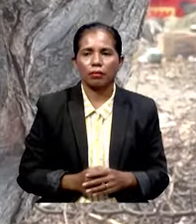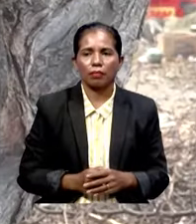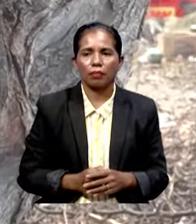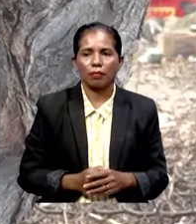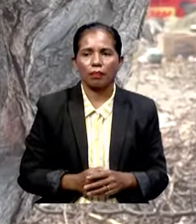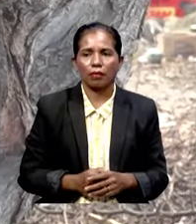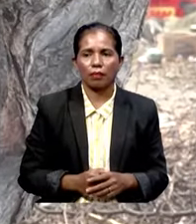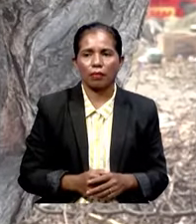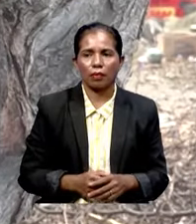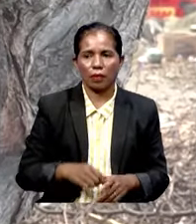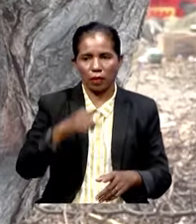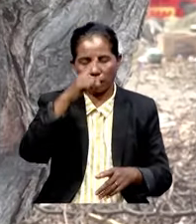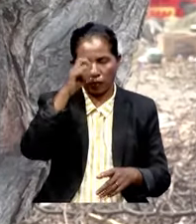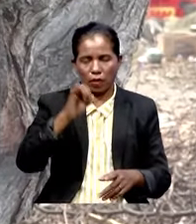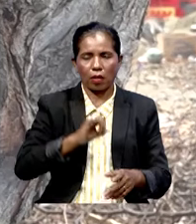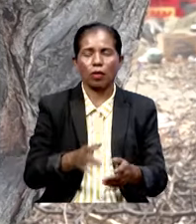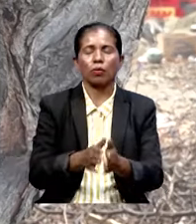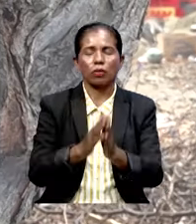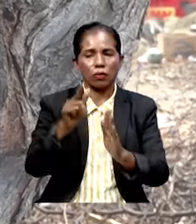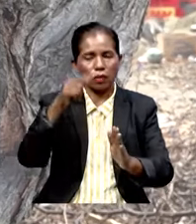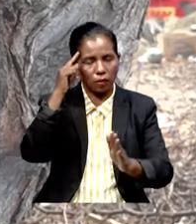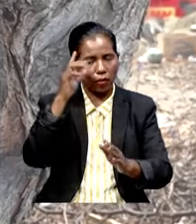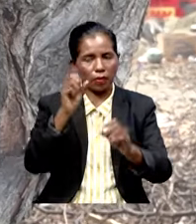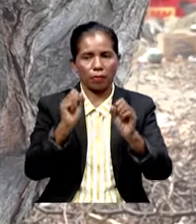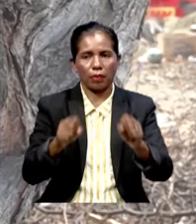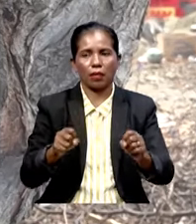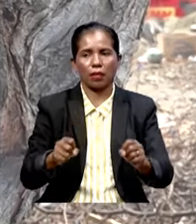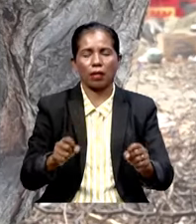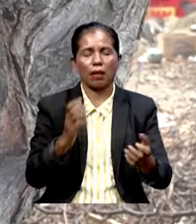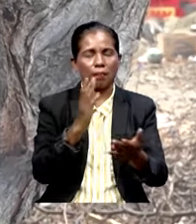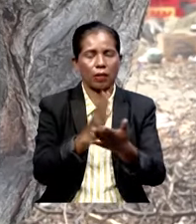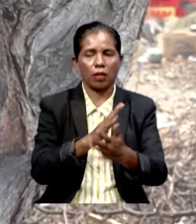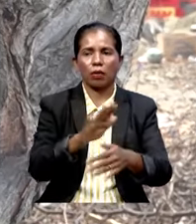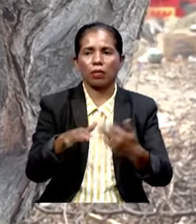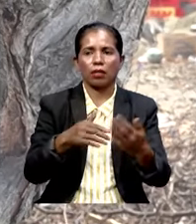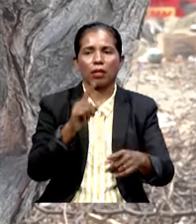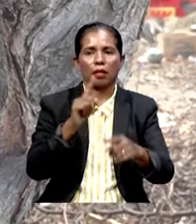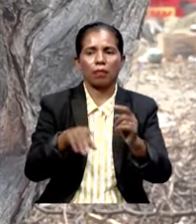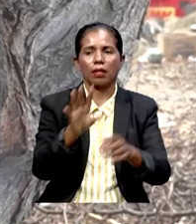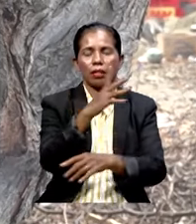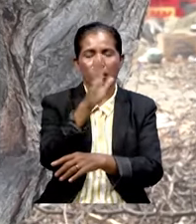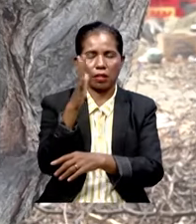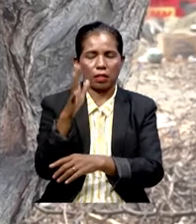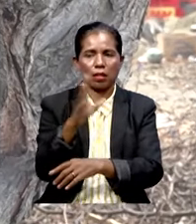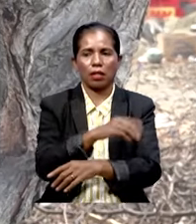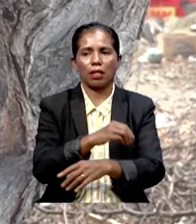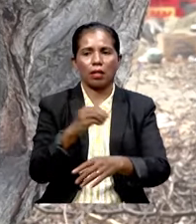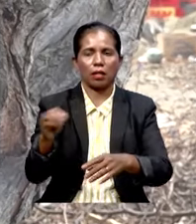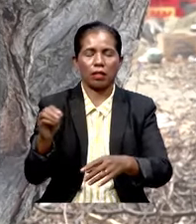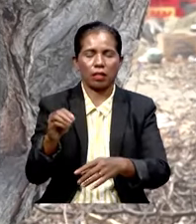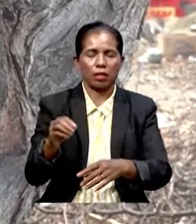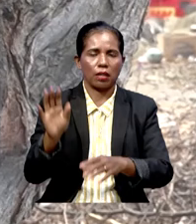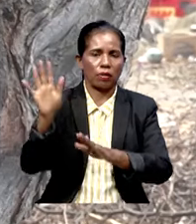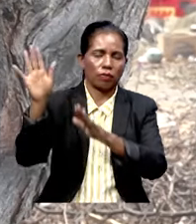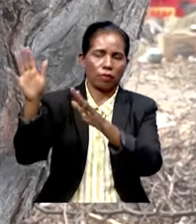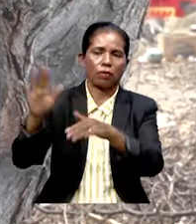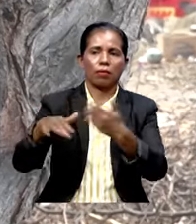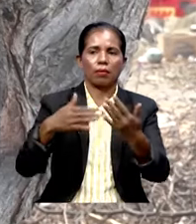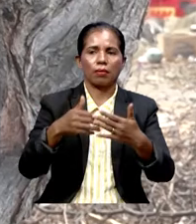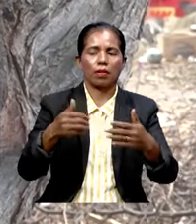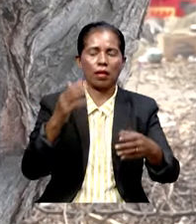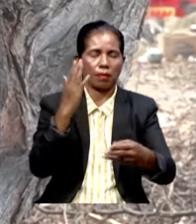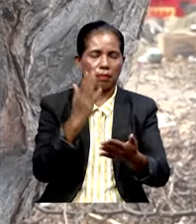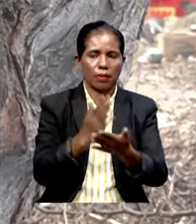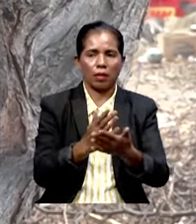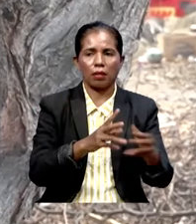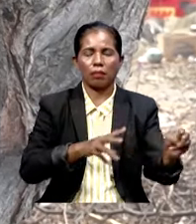Tama nemak hau kusu liwa gobernu sebele gobernu bele bandu buat sirne para tesi ai agar biru iha tasi atau iha railolon sirne ne para beli evita buat nebe